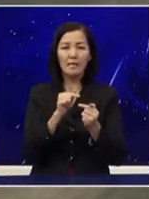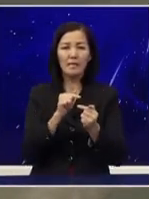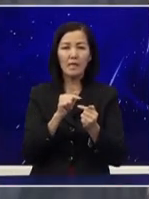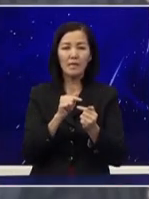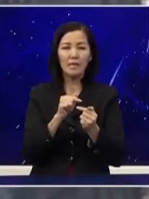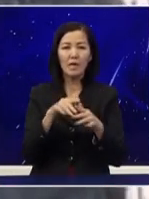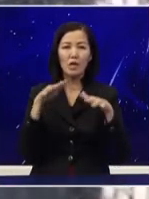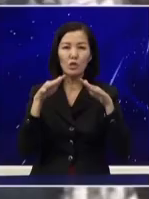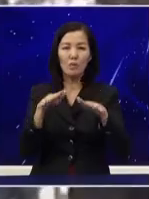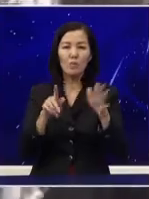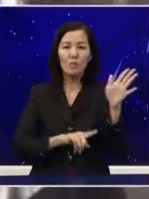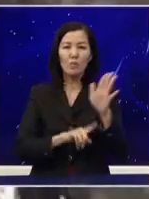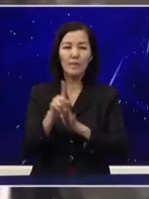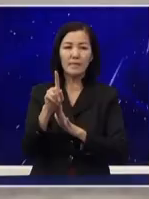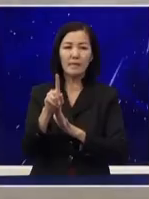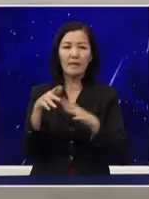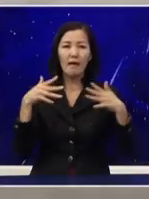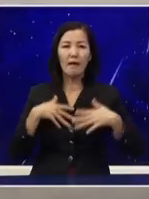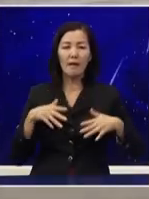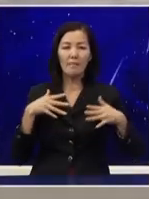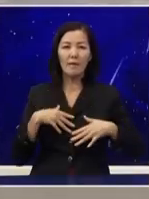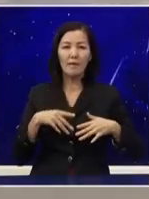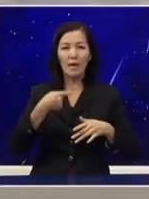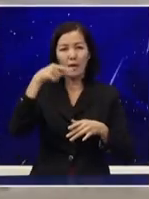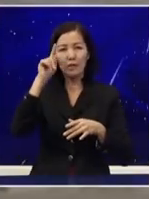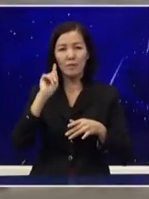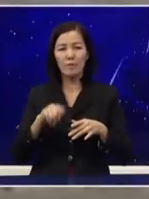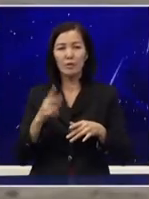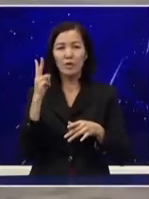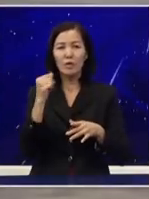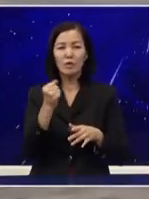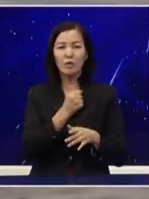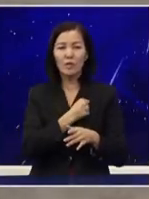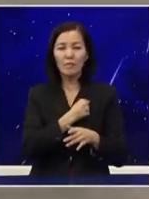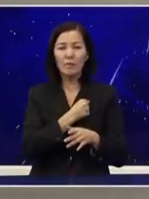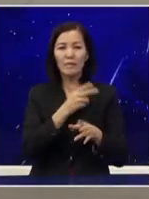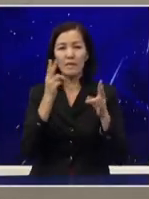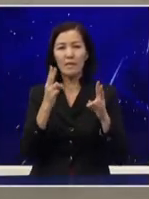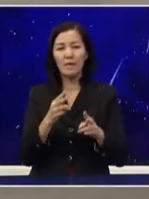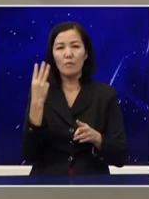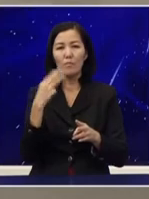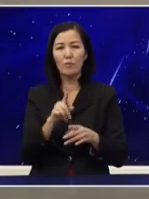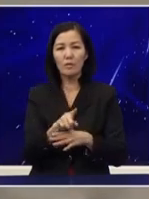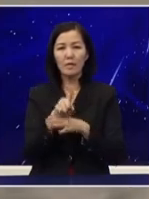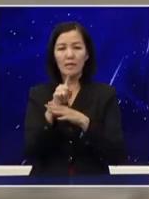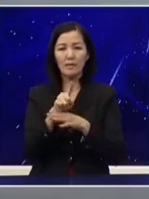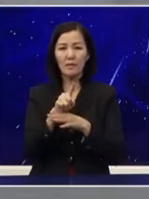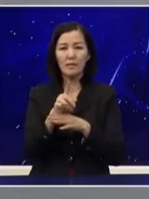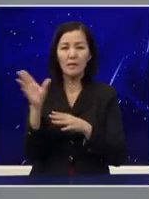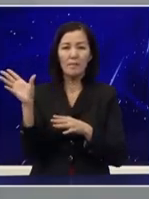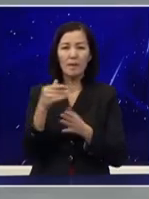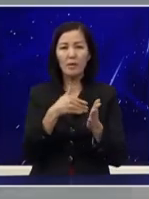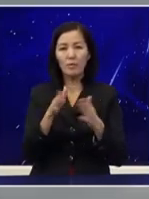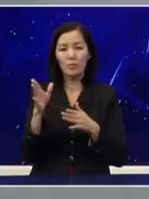қолдана бастаған. Армения алғашқы қақтығыста Әзірбайжан 200 сарбазынан айырылып, 30 танк пен 20 дроны талқандалғанын